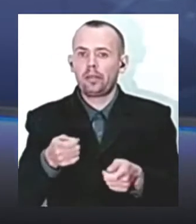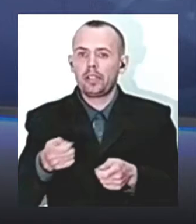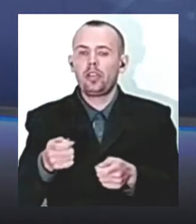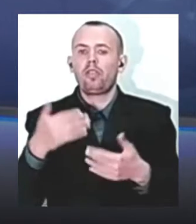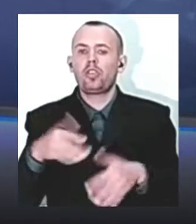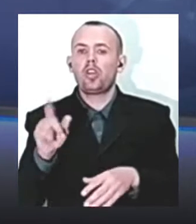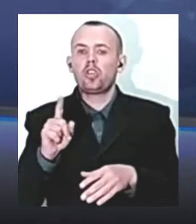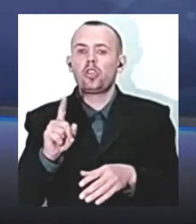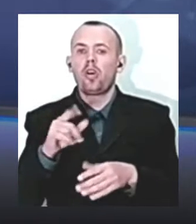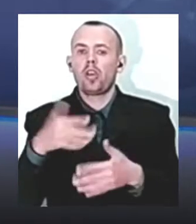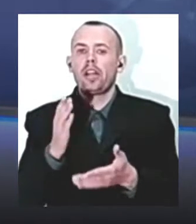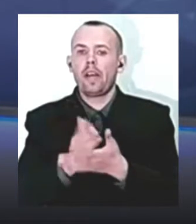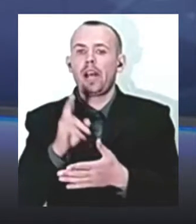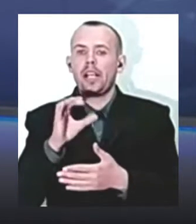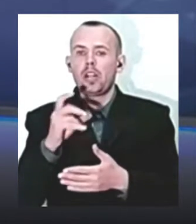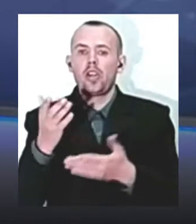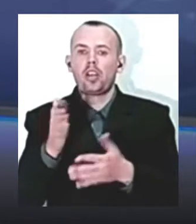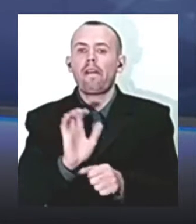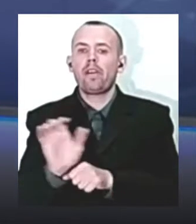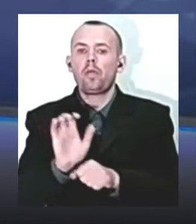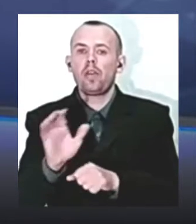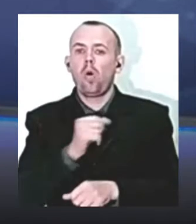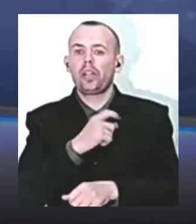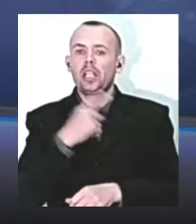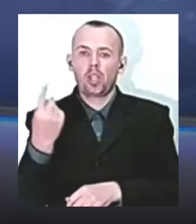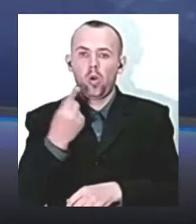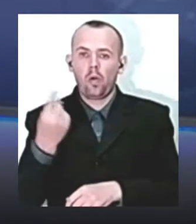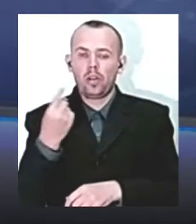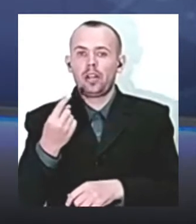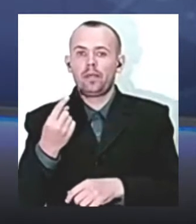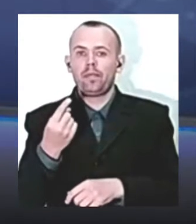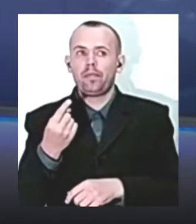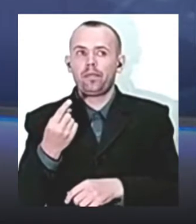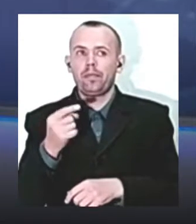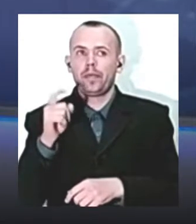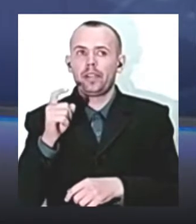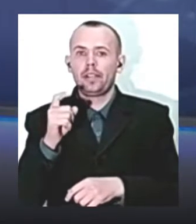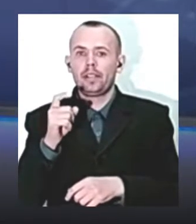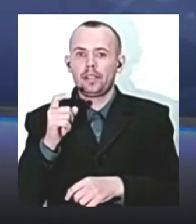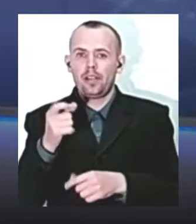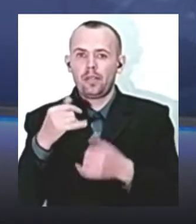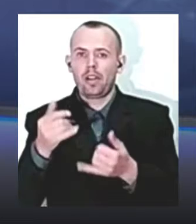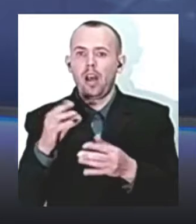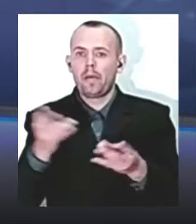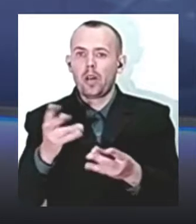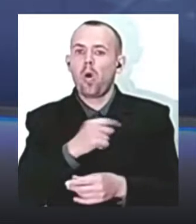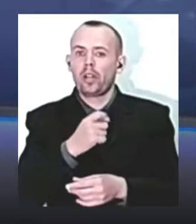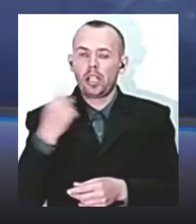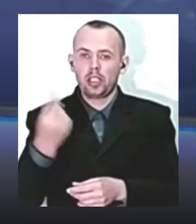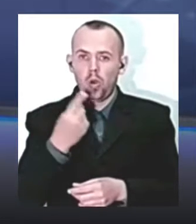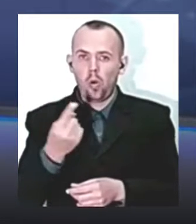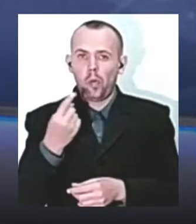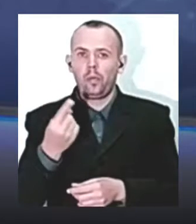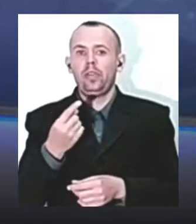наявний кисень, який виробляється в Одеській області, щоб він залишався для потреб Одеської області, то